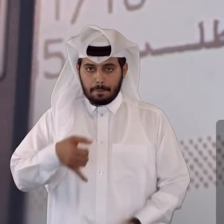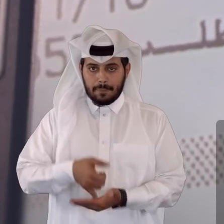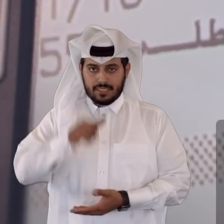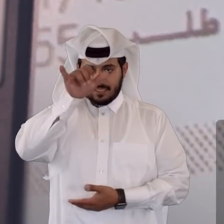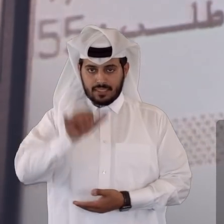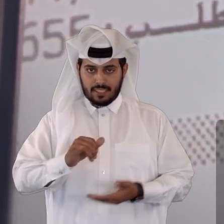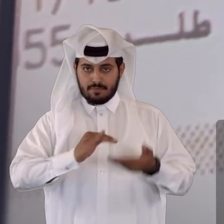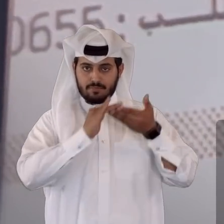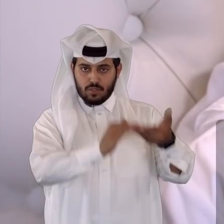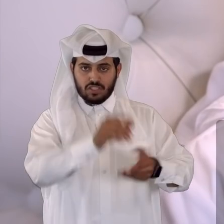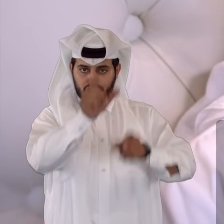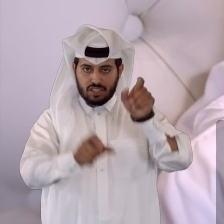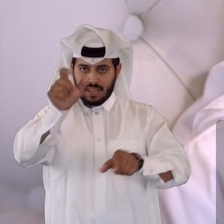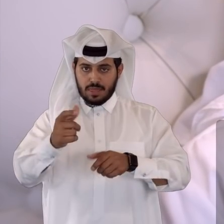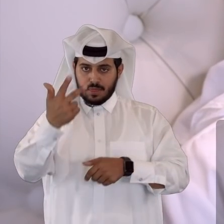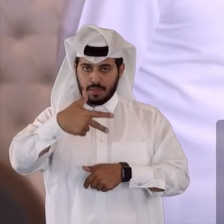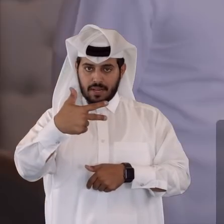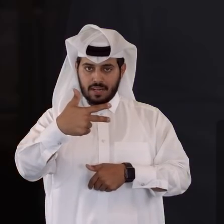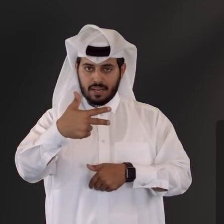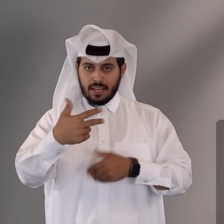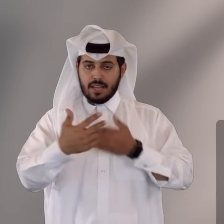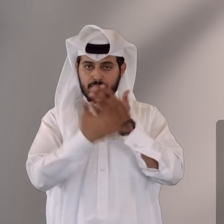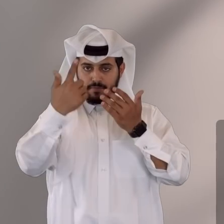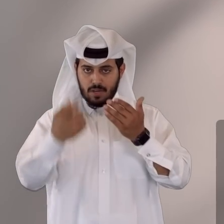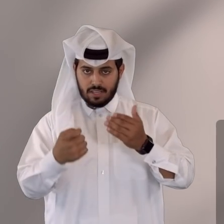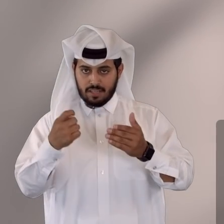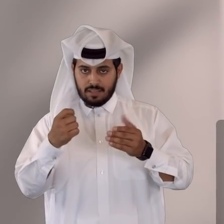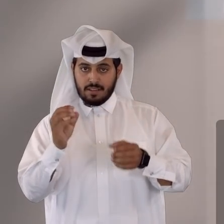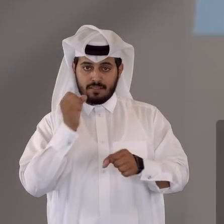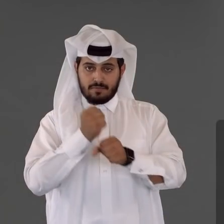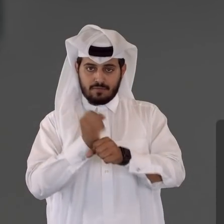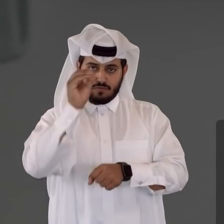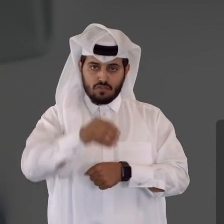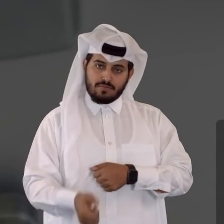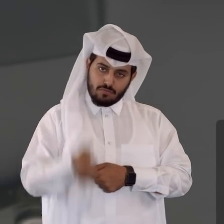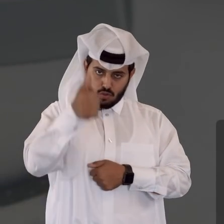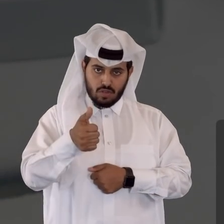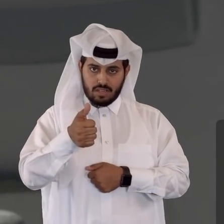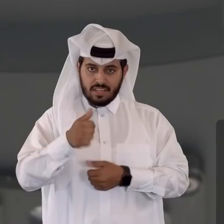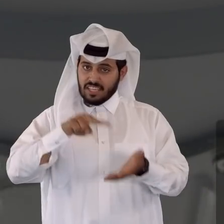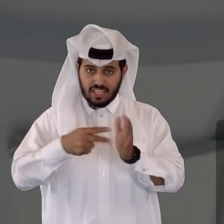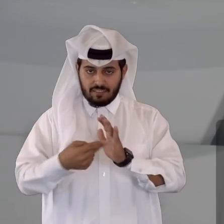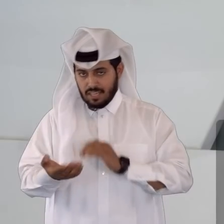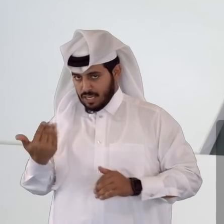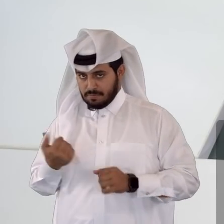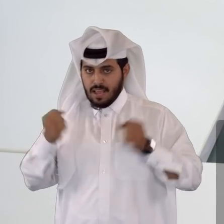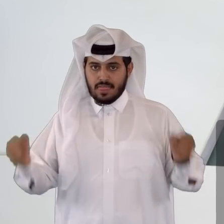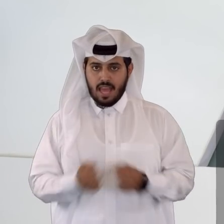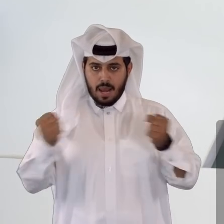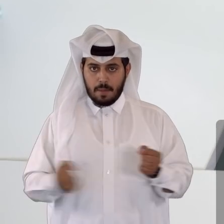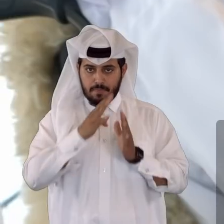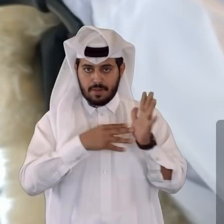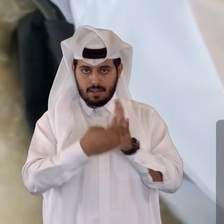في مجال توظيف الأشخاص ذوي الإعاقة، قام مركز مدى بتمكين 80 شخصاً من ذوي الإعاقة